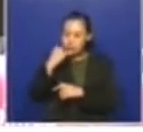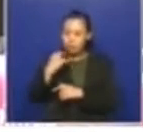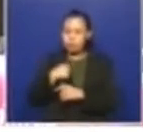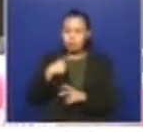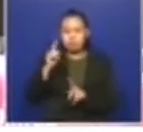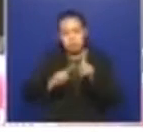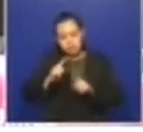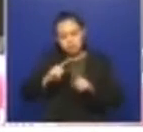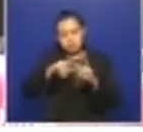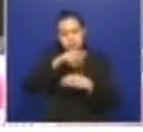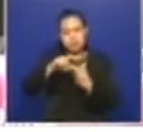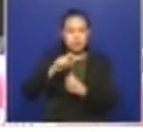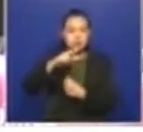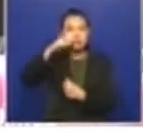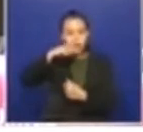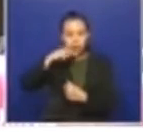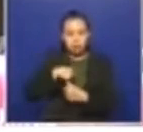ทยเพราะเขาประเมินเศรษฐกิจ